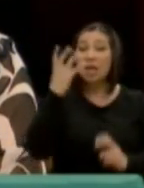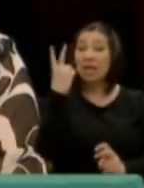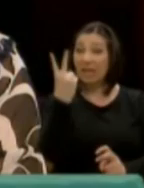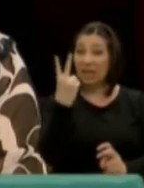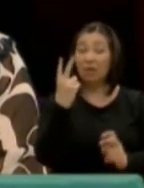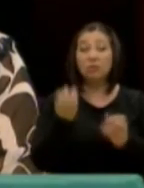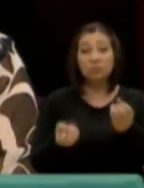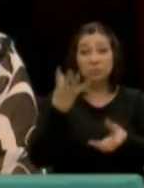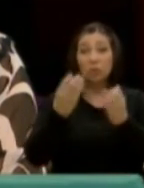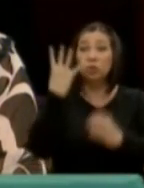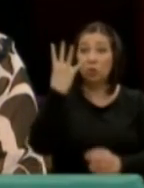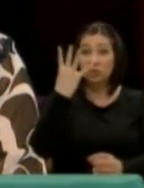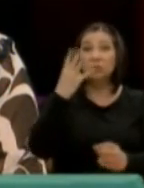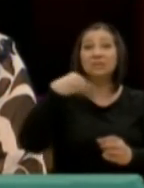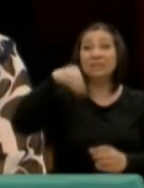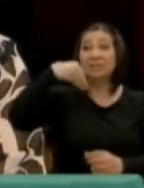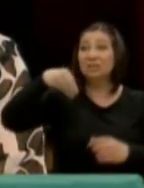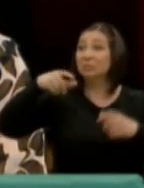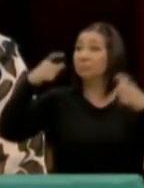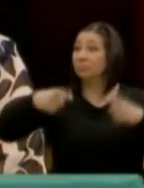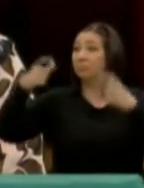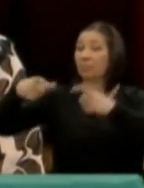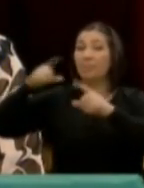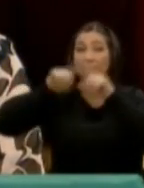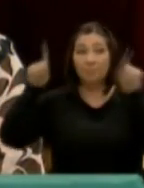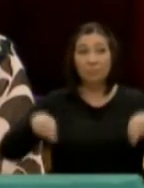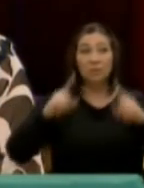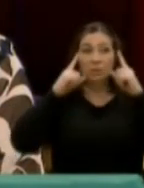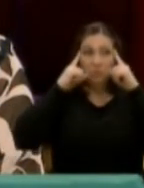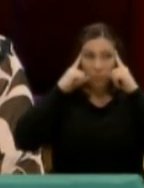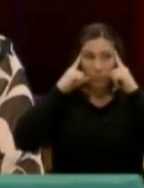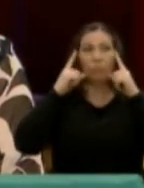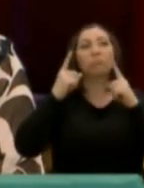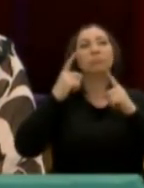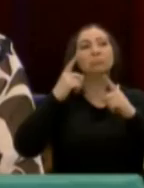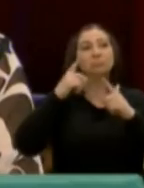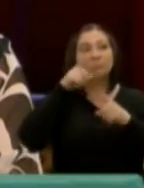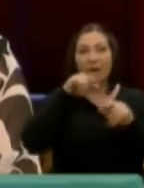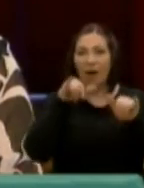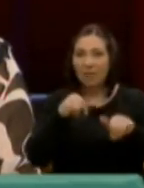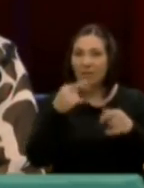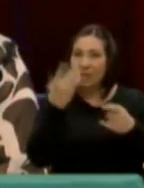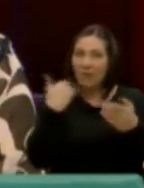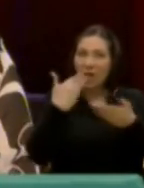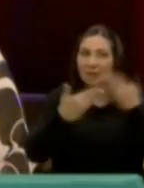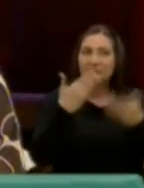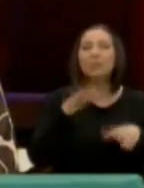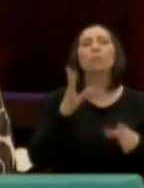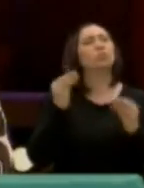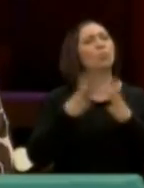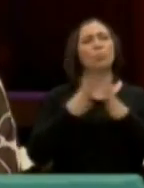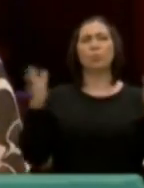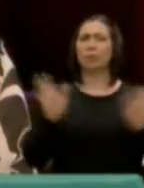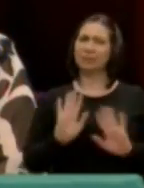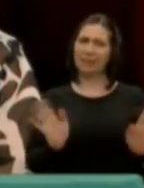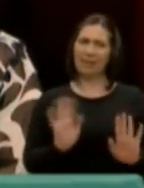satış mağazası ile Japonya'dan Yeni Zelanda'ya, bu biraz önce anlattıklarım sizin için geçerli değil o zaman. Yine de. Yani yine de büyük çapta değil